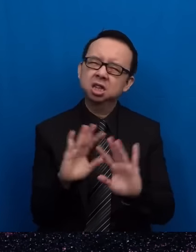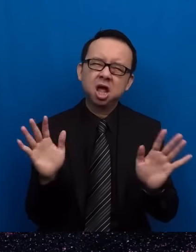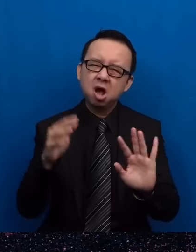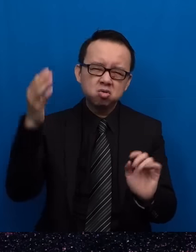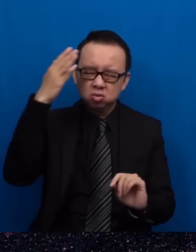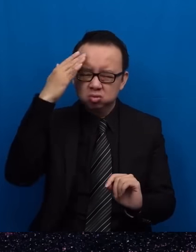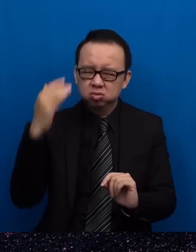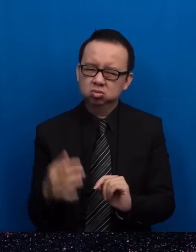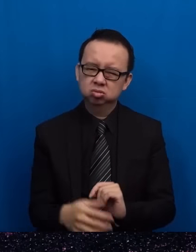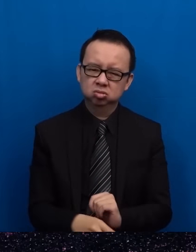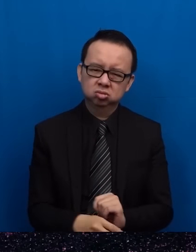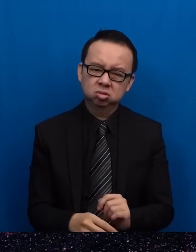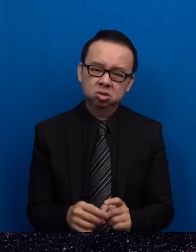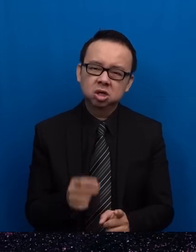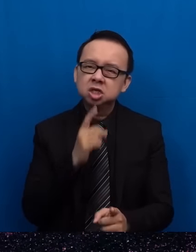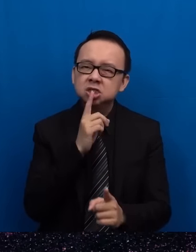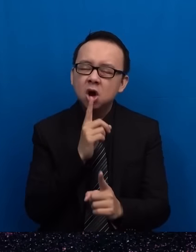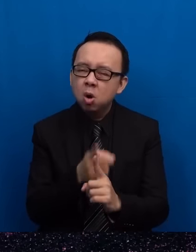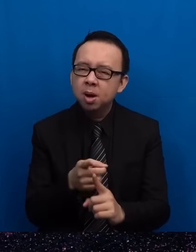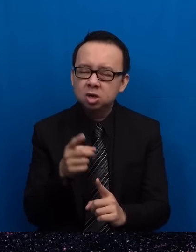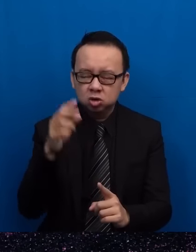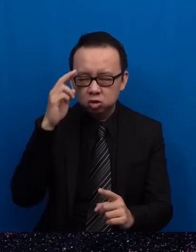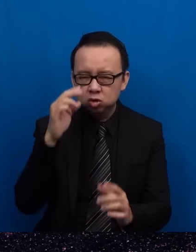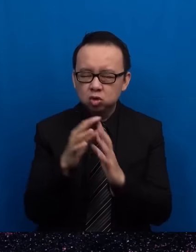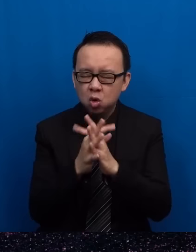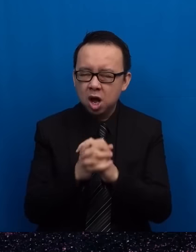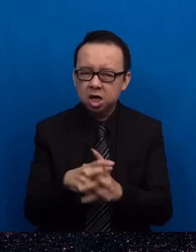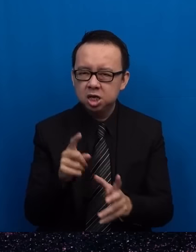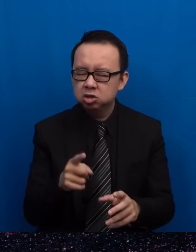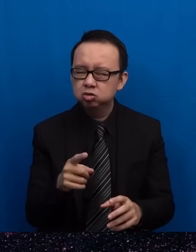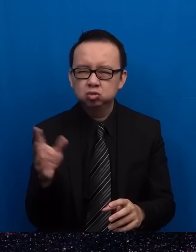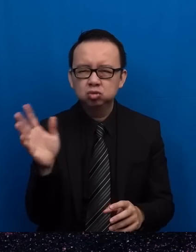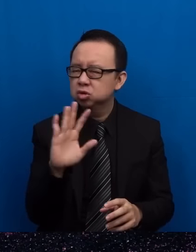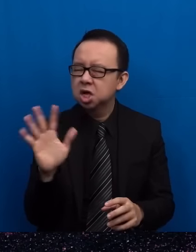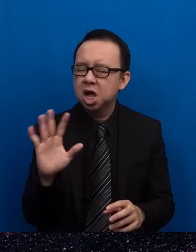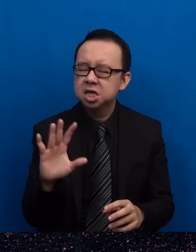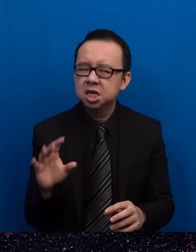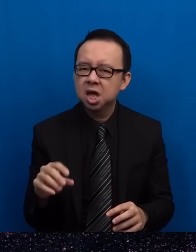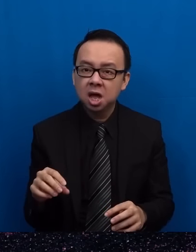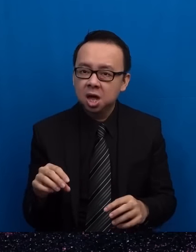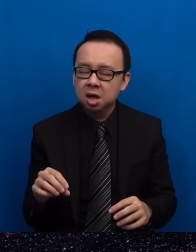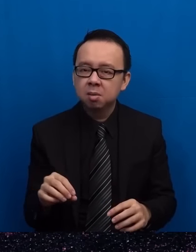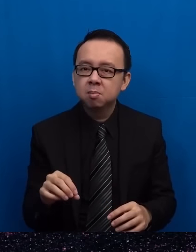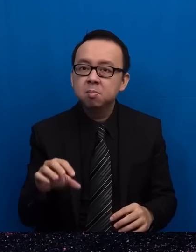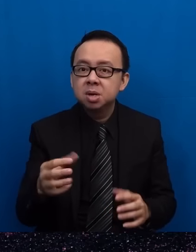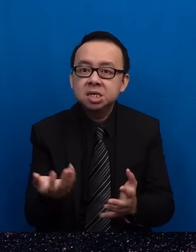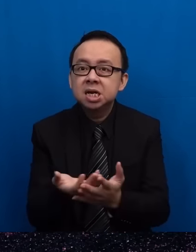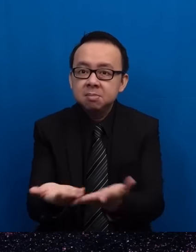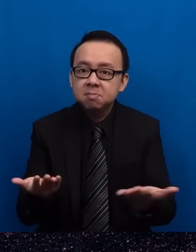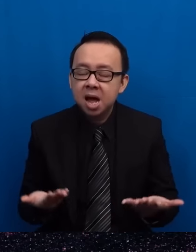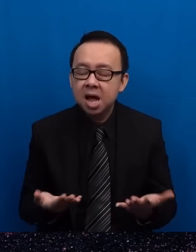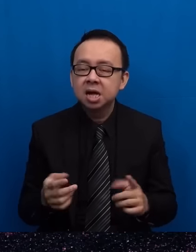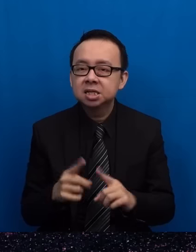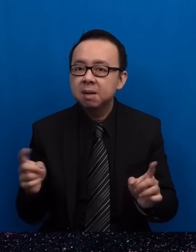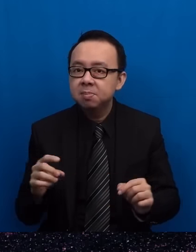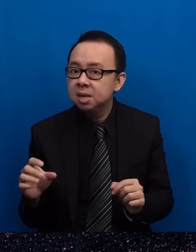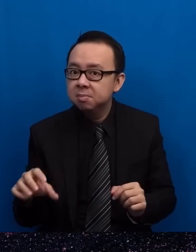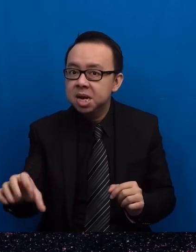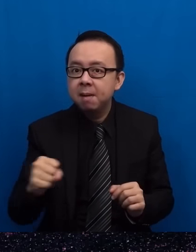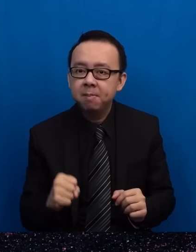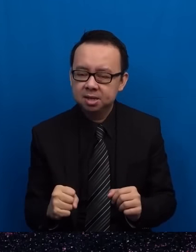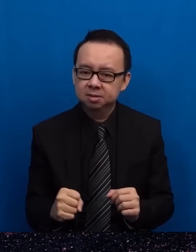Ternyata jawaban doa tidak cuma dalam bentuk receiving, but also finding. Tapi ada satu lagi. Tuhan tidak